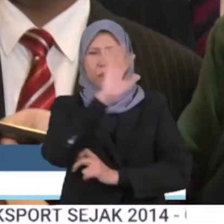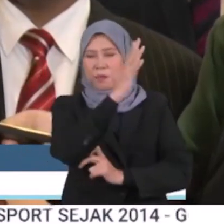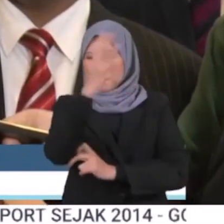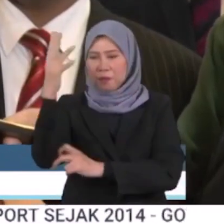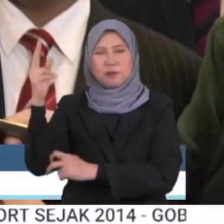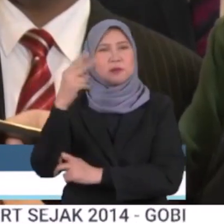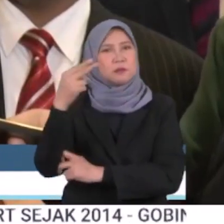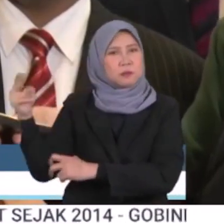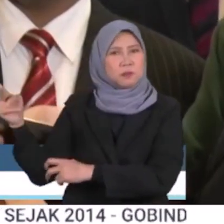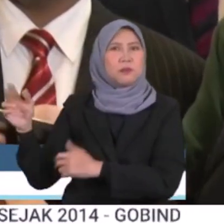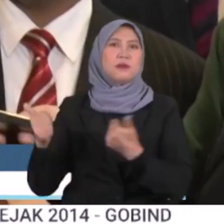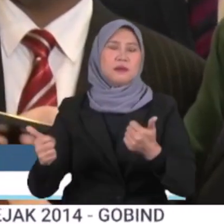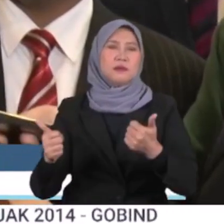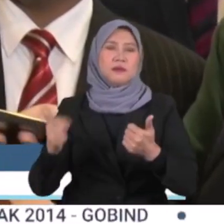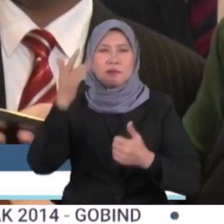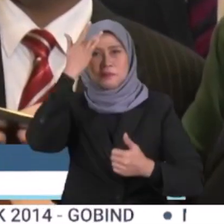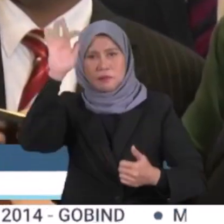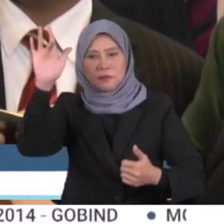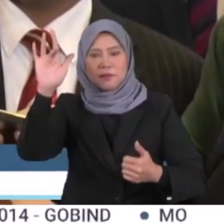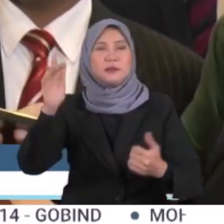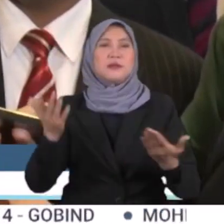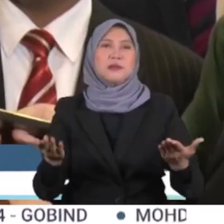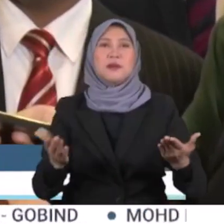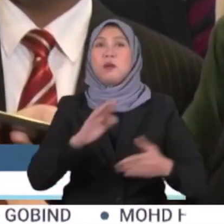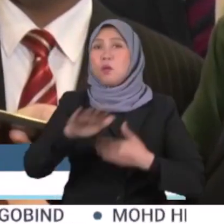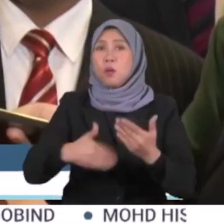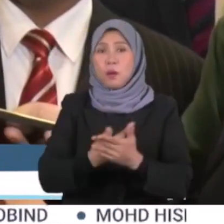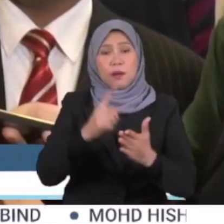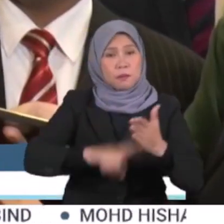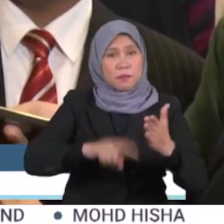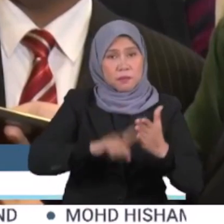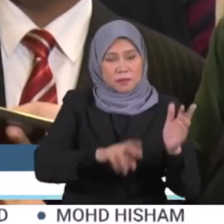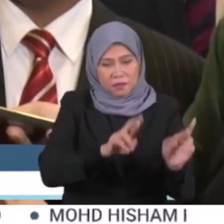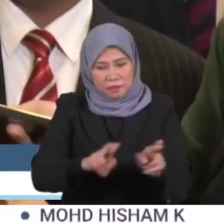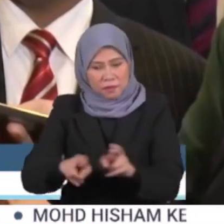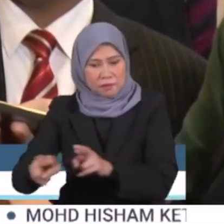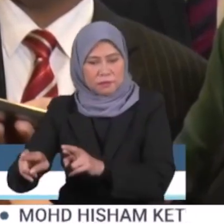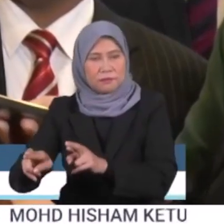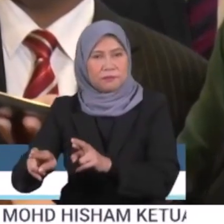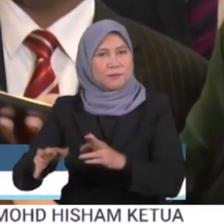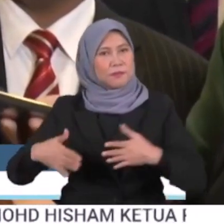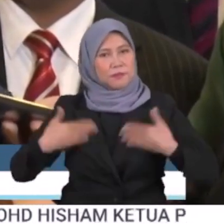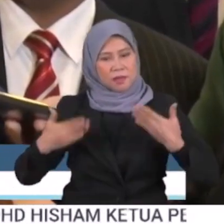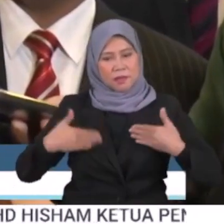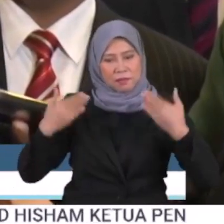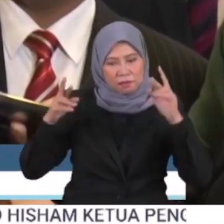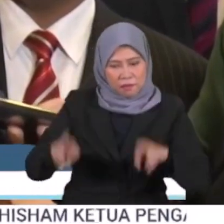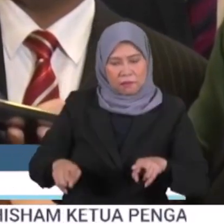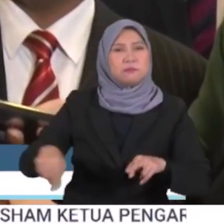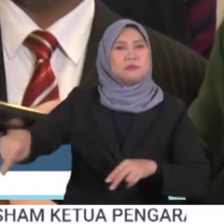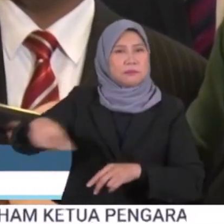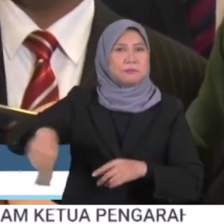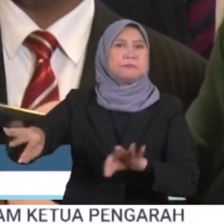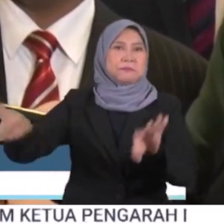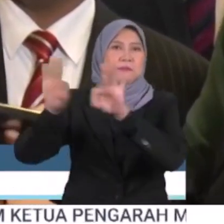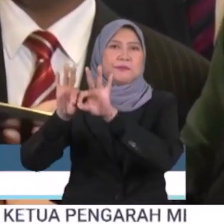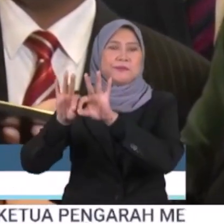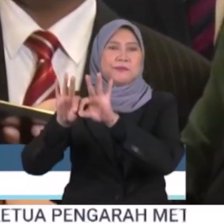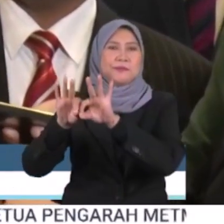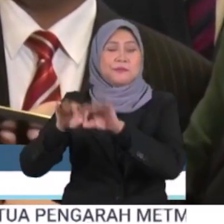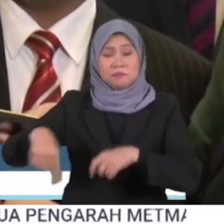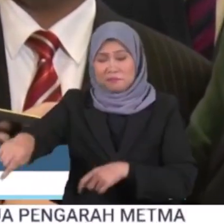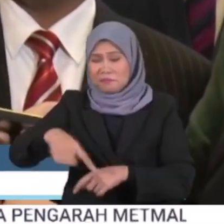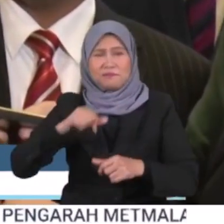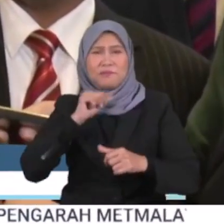Dan yang penting tadi yang saya tegaskan, apa-apa segala pelancangan. Okay, kesejahteraan rakyat adalah keutamaan. Jika rakyat tidak